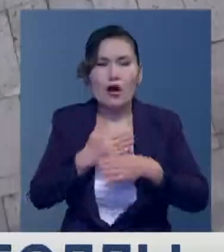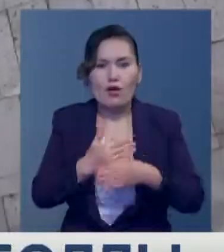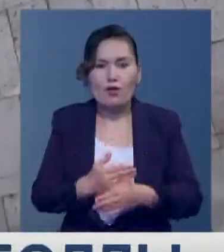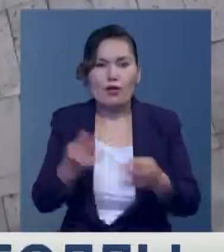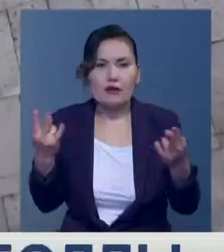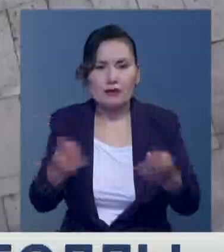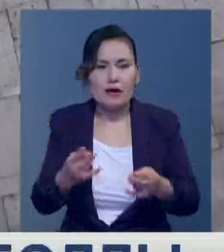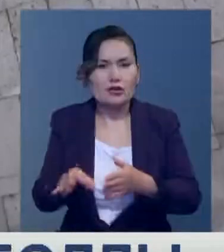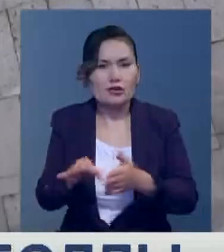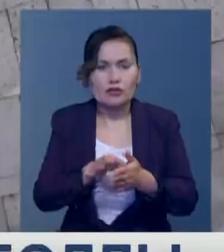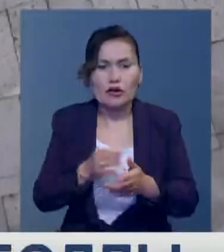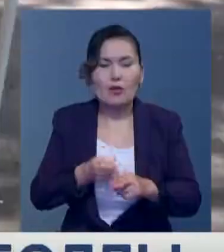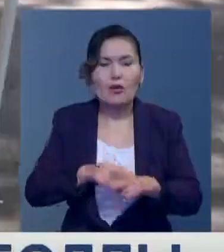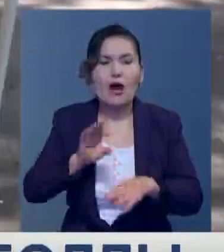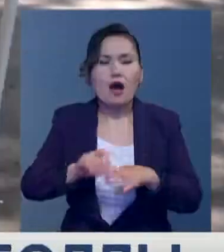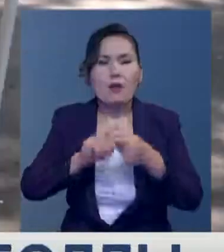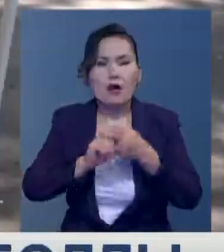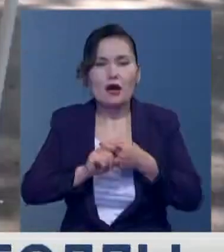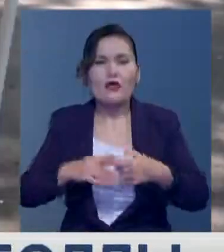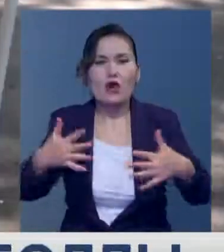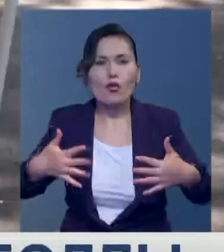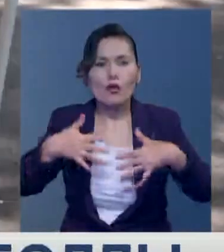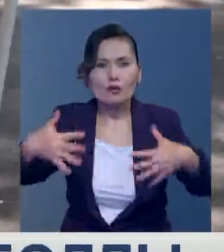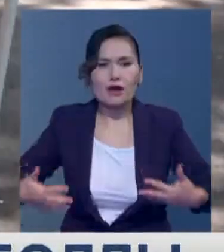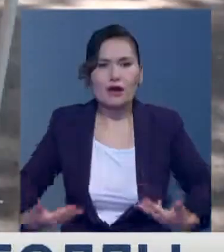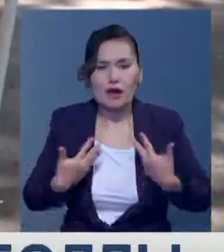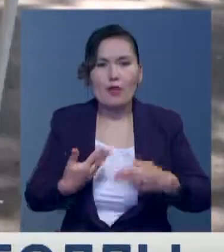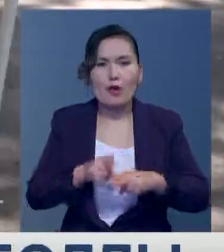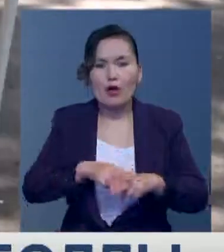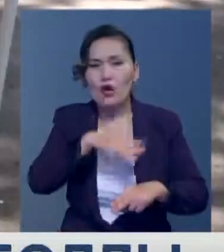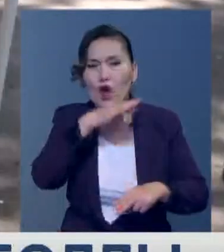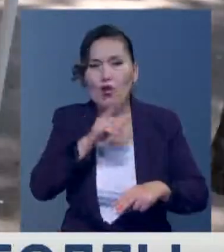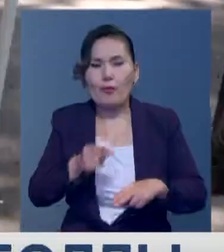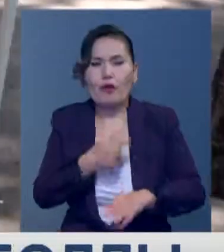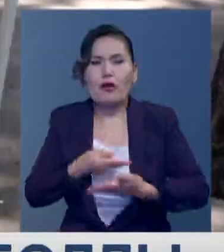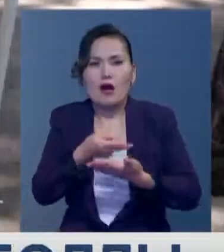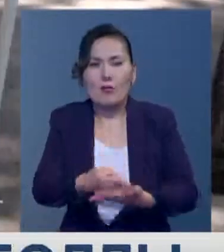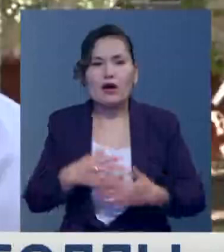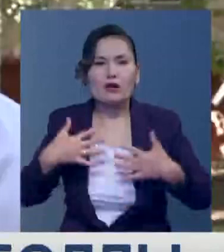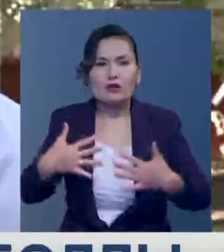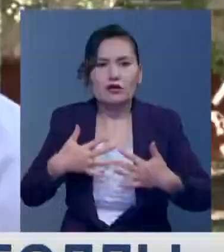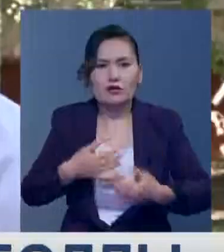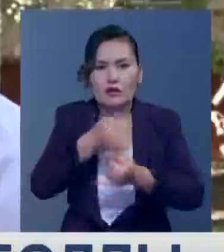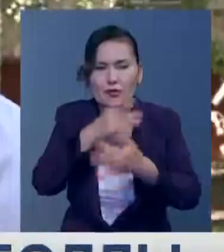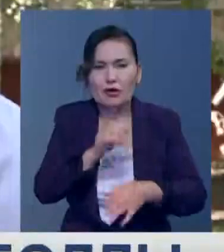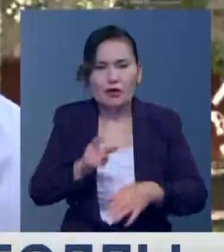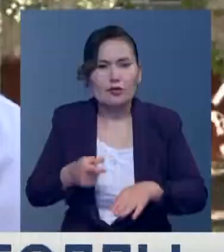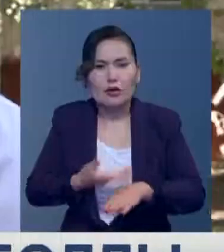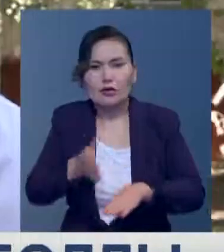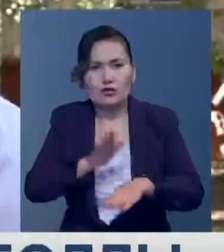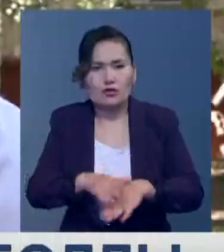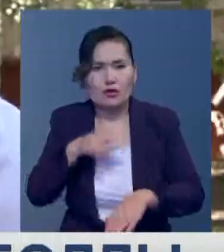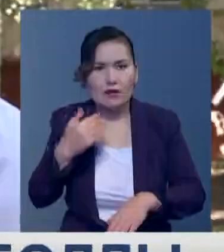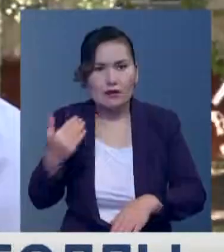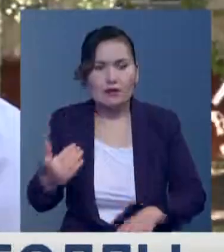көруім, дейді ол. Коронавирус инфекциясымен өкпесі қабынған науқастар көп жағдайда дем жетпей қысылады. Больной с